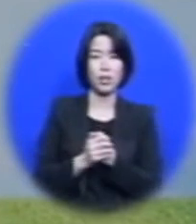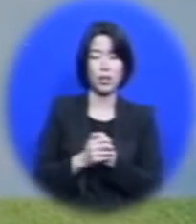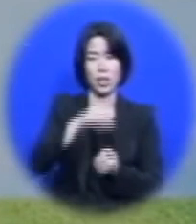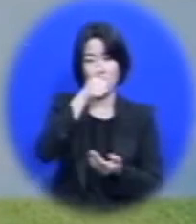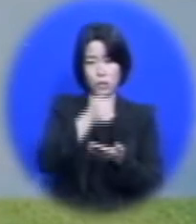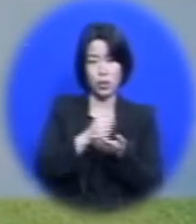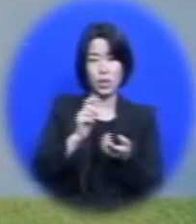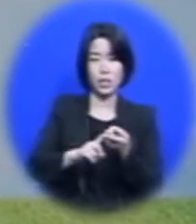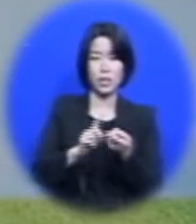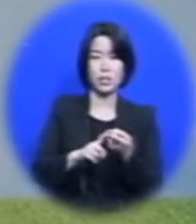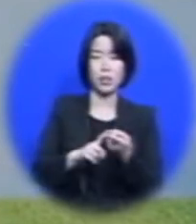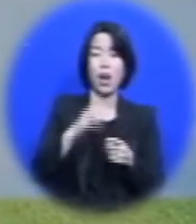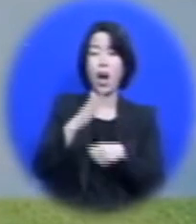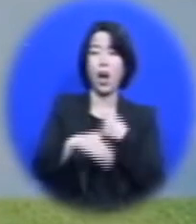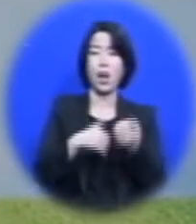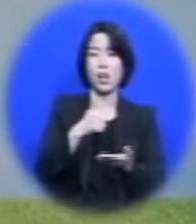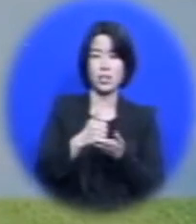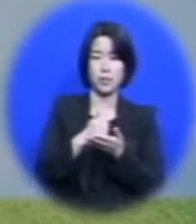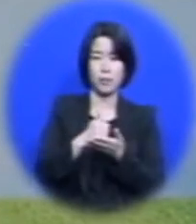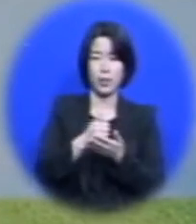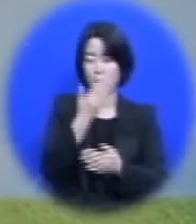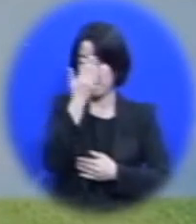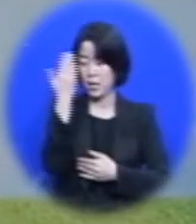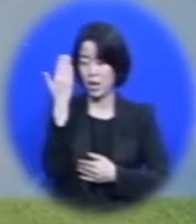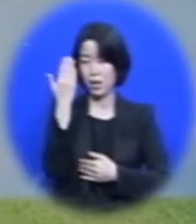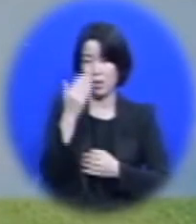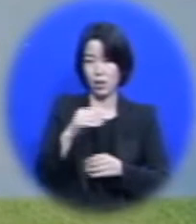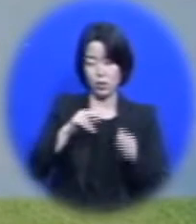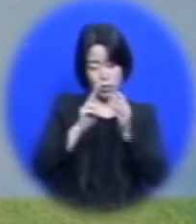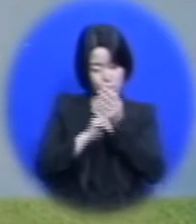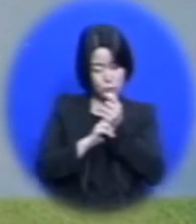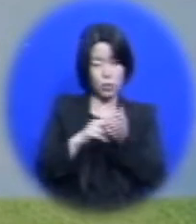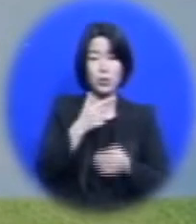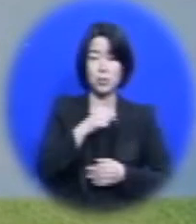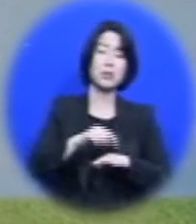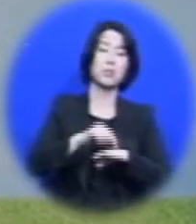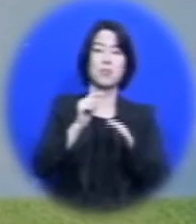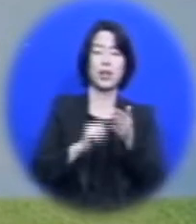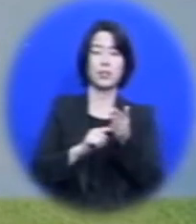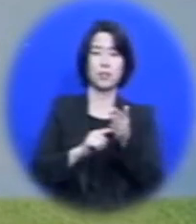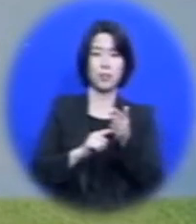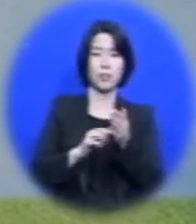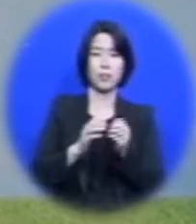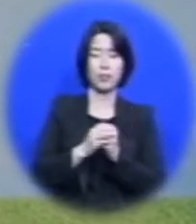죄에 대해서 하나님을 피하여 숨고 싶은 마음,